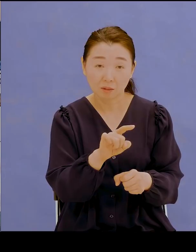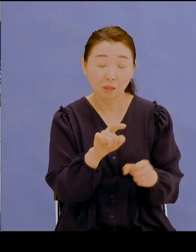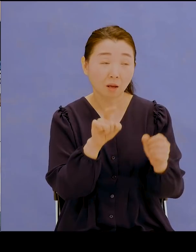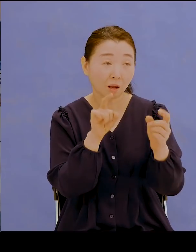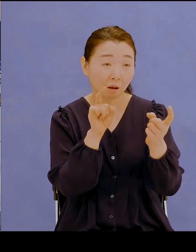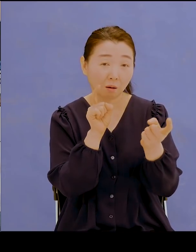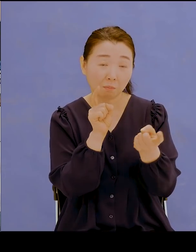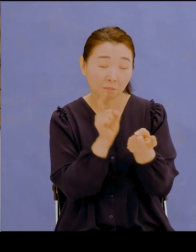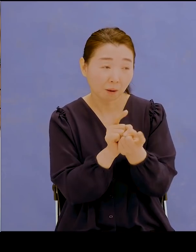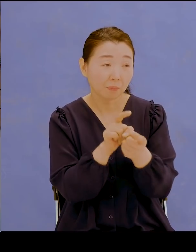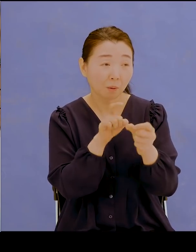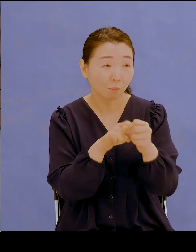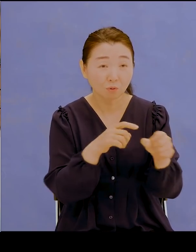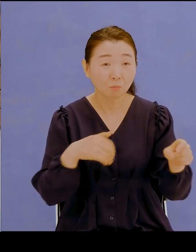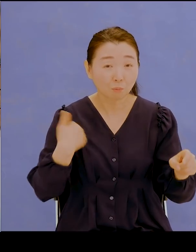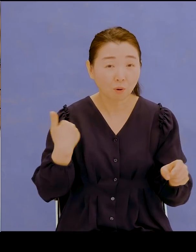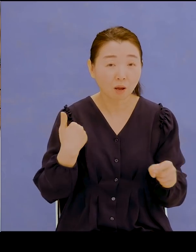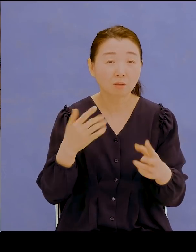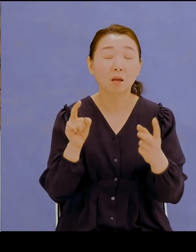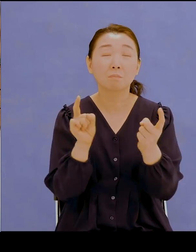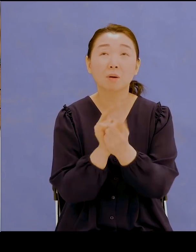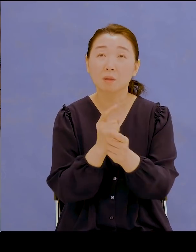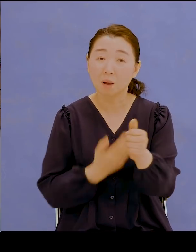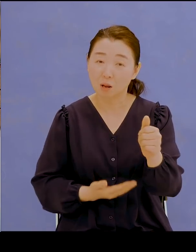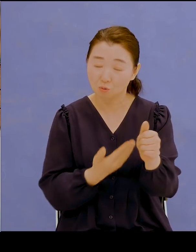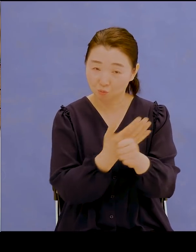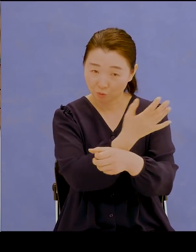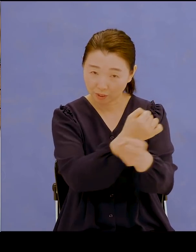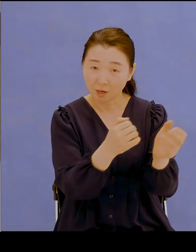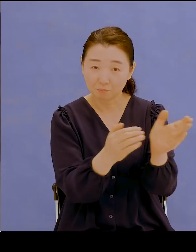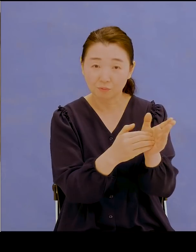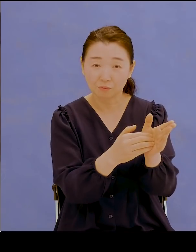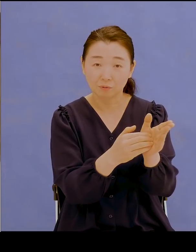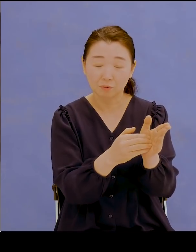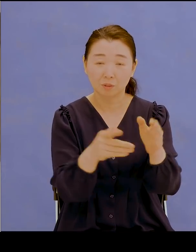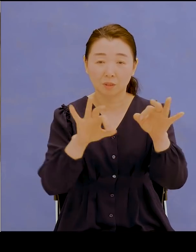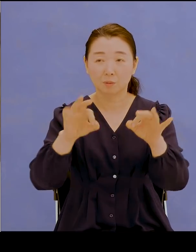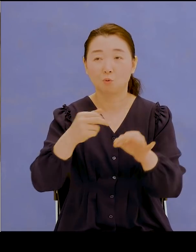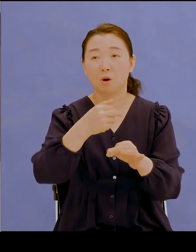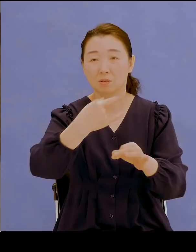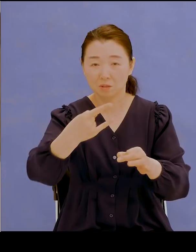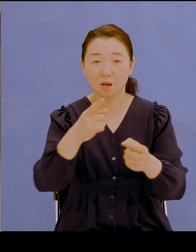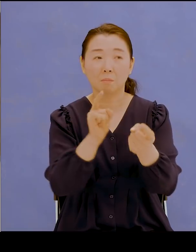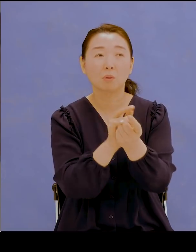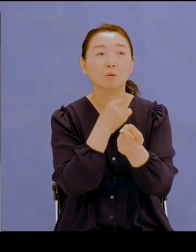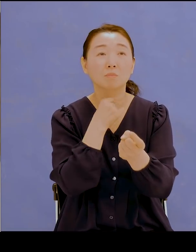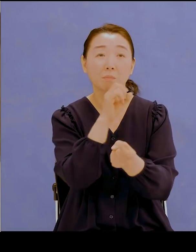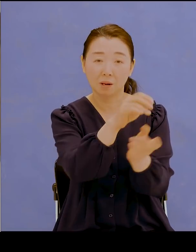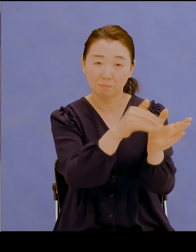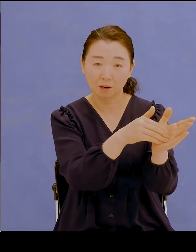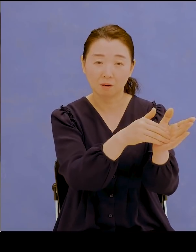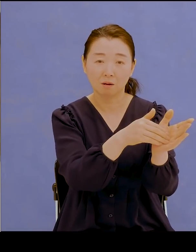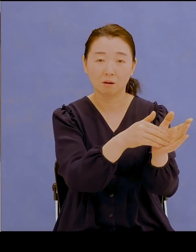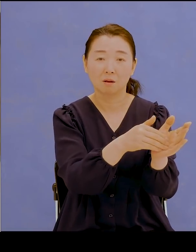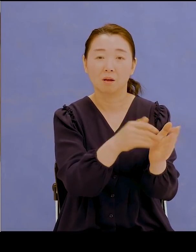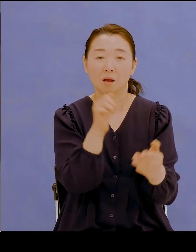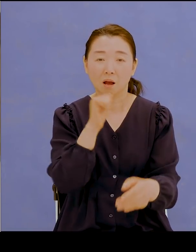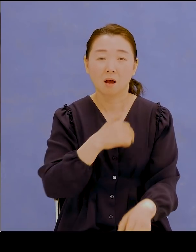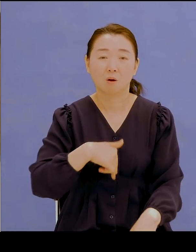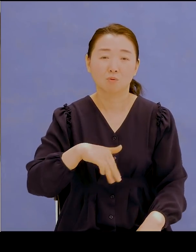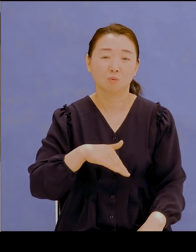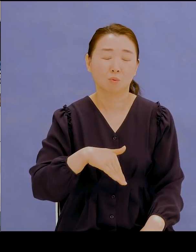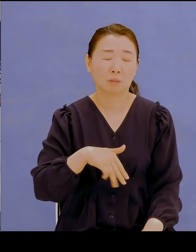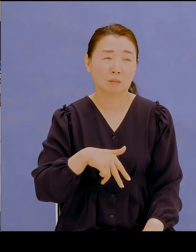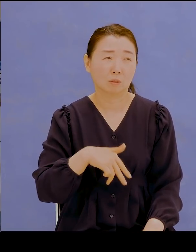그 만남을 예약한 거지 내가 그런 말 만나면 할 거는 주선만 해준 거죠. 그래 자리만 예약하고 김원희 씨가 만나 뵙고 싶다는데 여기까지만 거기까지 한 한 거예요. 거죠. 그래서 가가지고 이제 막 우리